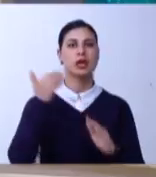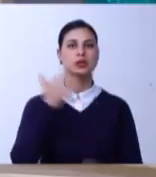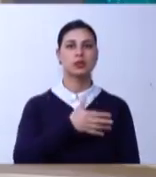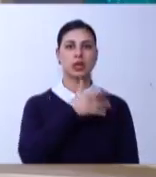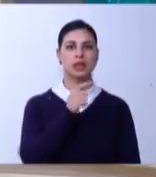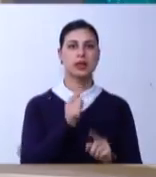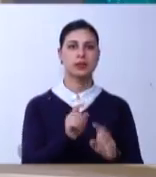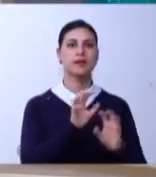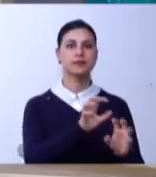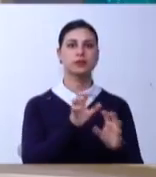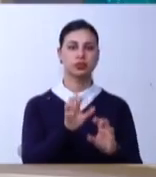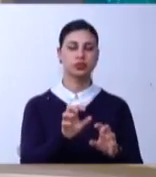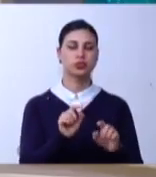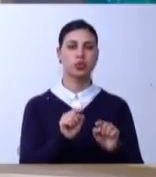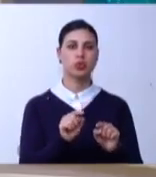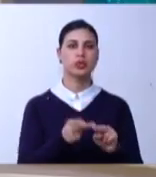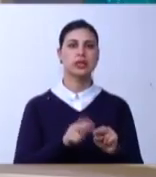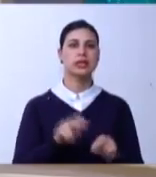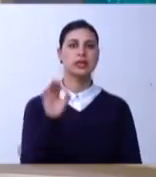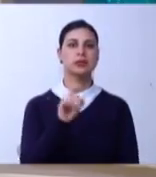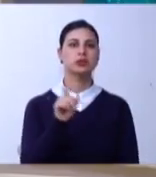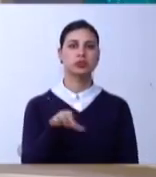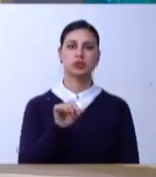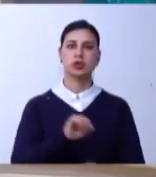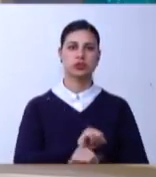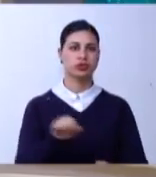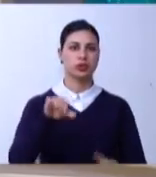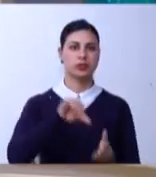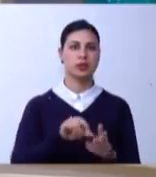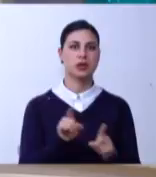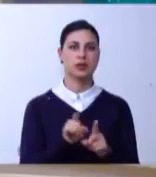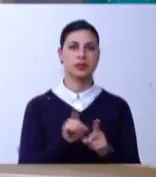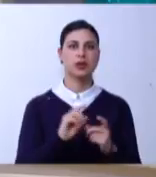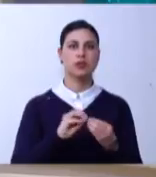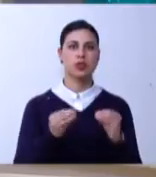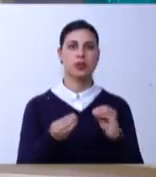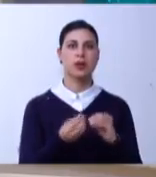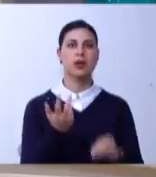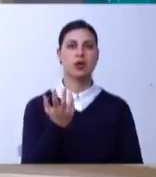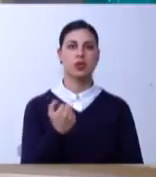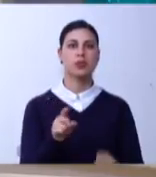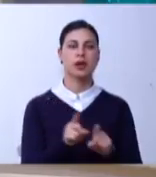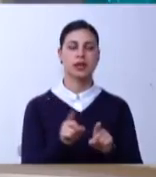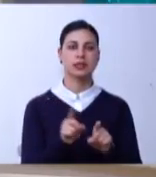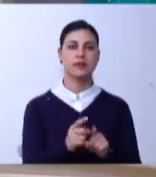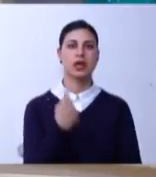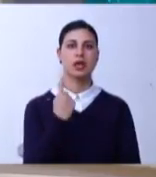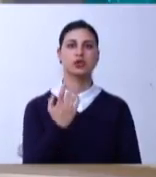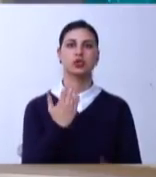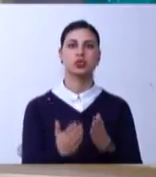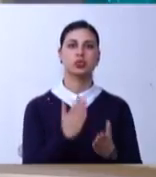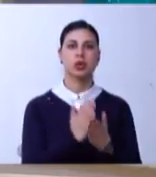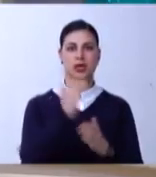ეტაპიდან ვიზრუნოთ იმაზე, რომ არ დაგვიდგას ასეთი ტიპის პრობლემა, ხომ? ასევე ერთი, თუ